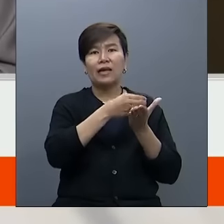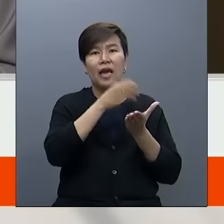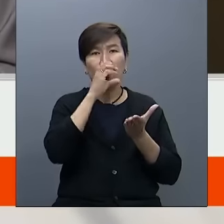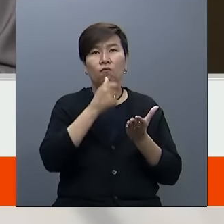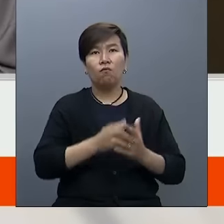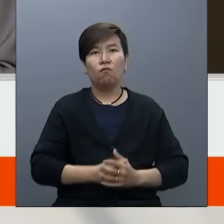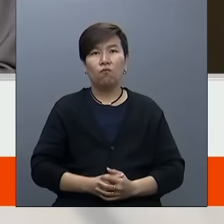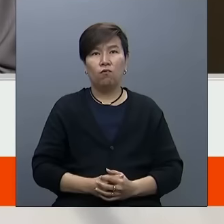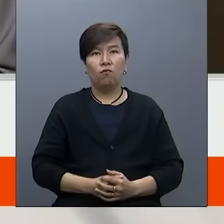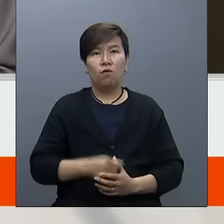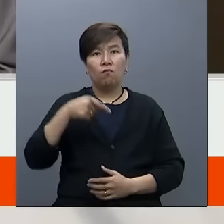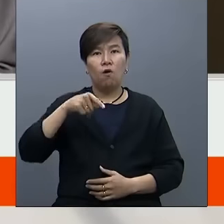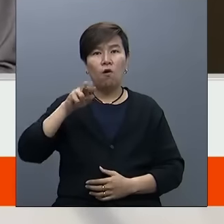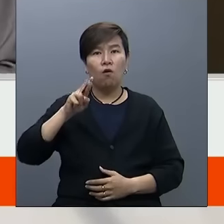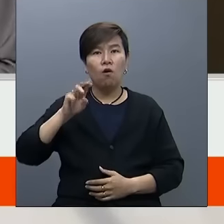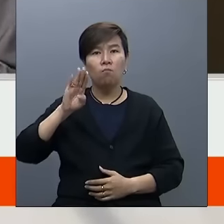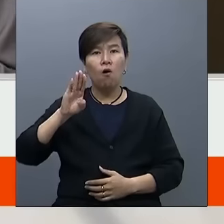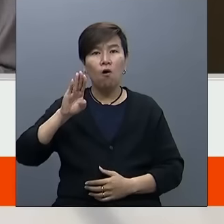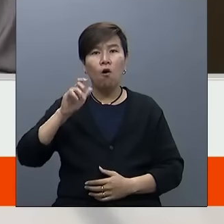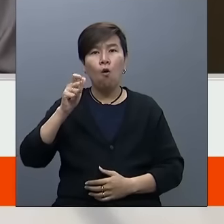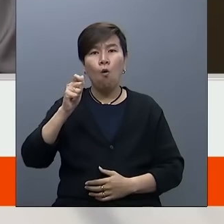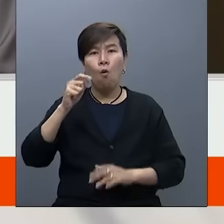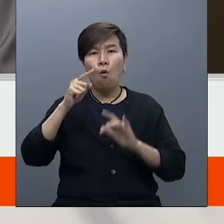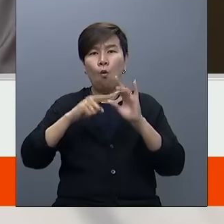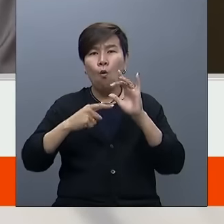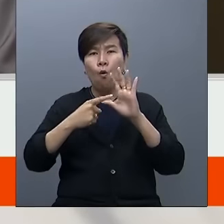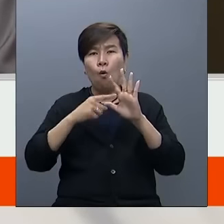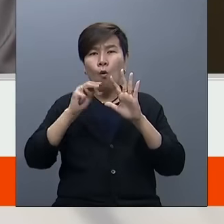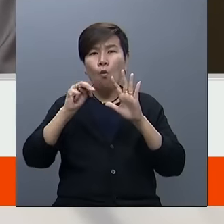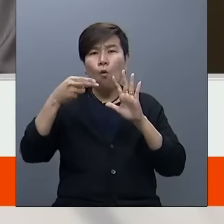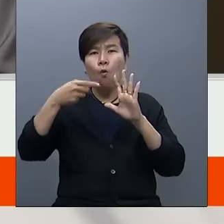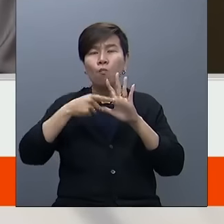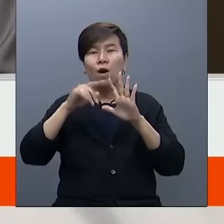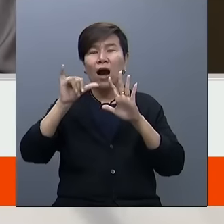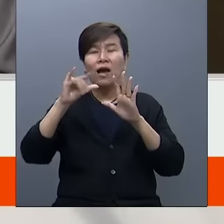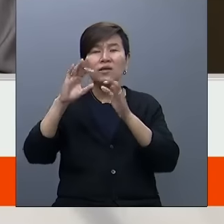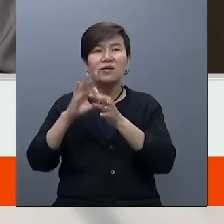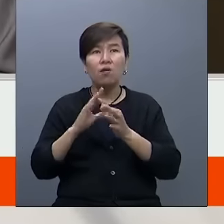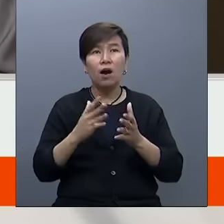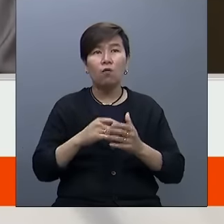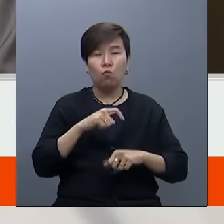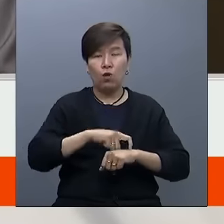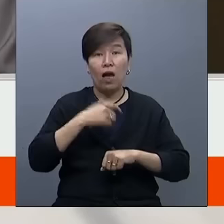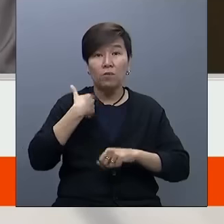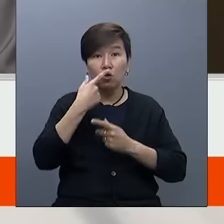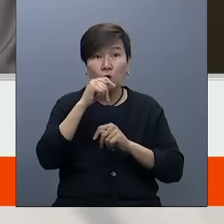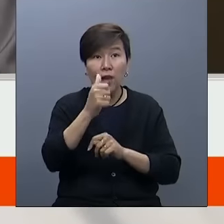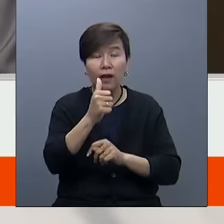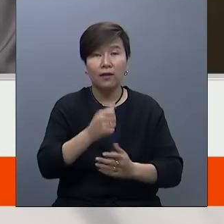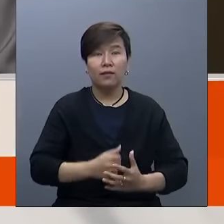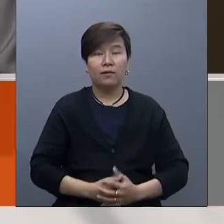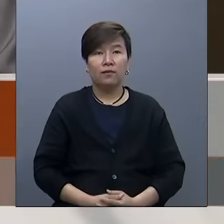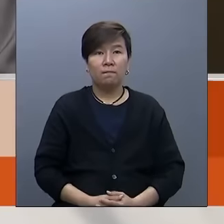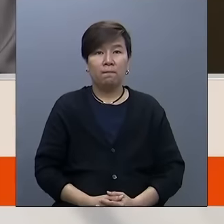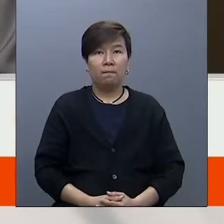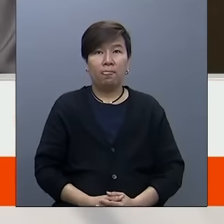ในกระบวนการที่เกิดขึ้นเนี่ยค่ะเป็นยังไงบ้างคะข้อเท็จจริง พอมีเวลาให้ตอบใช่ไหมครับ ค่ะ โอเค